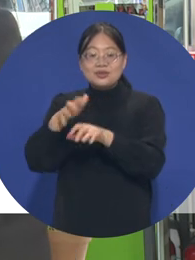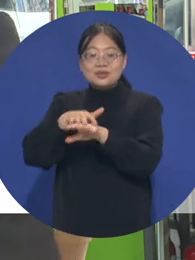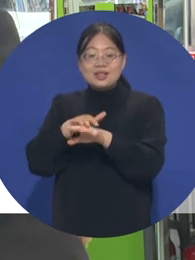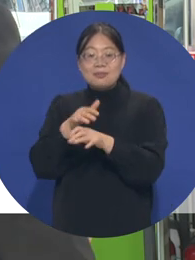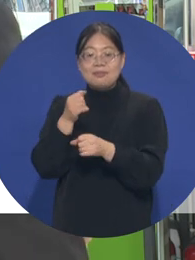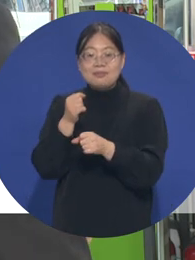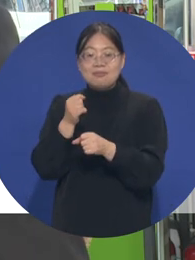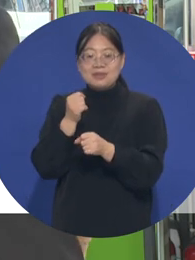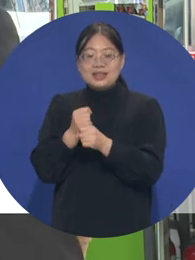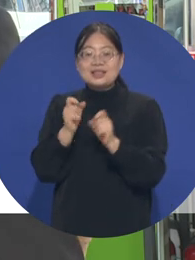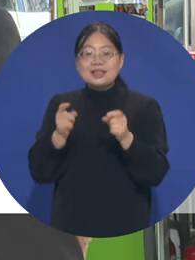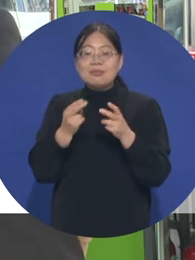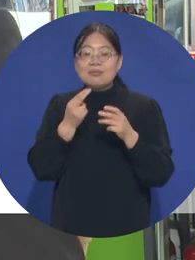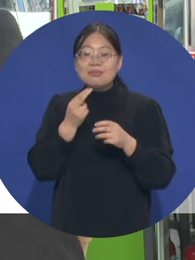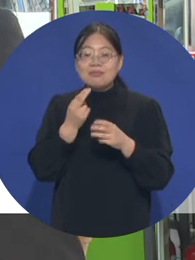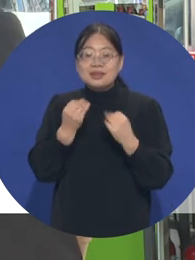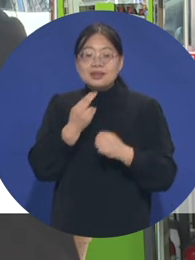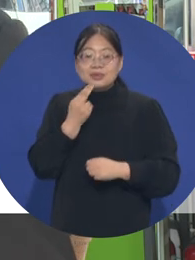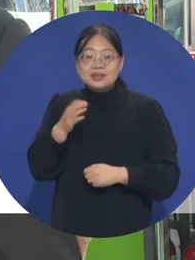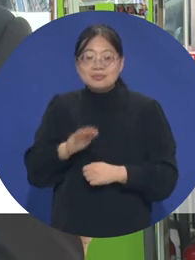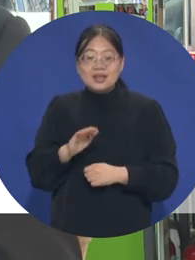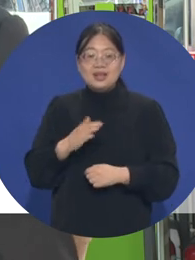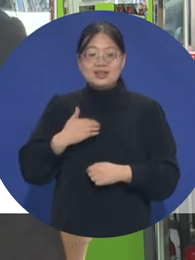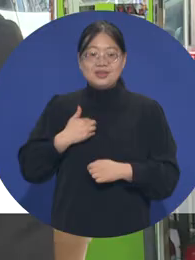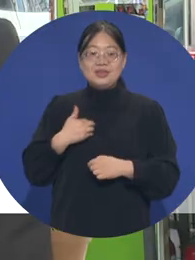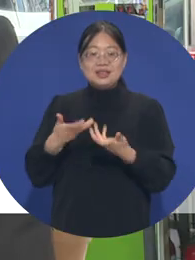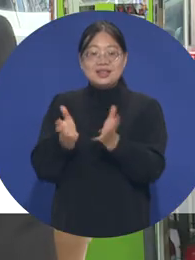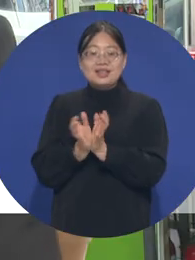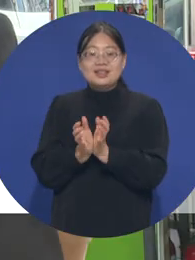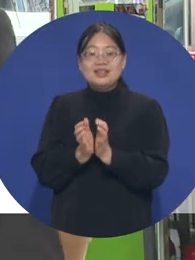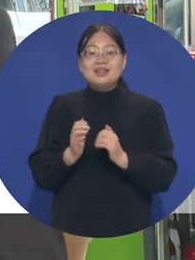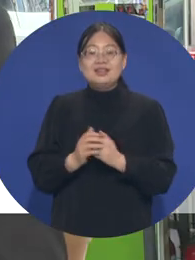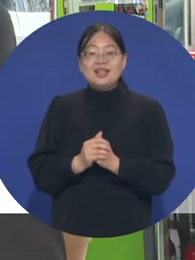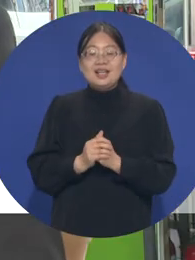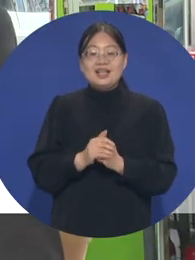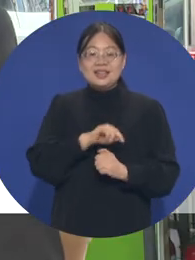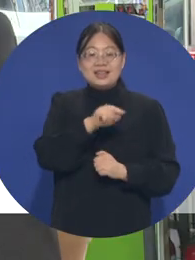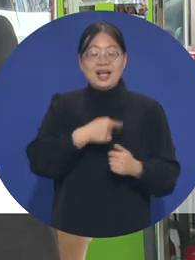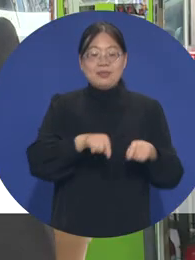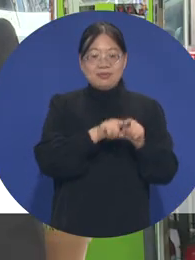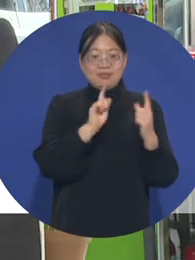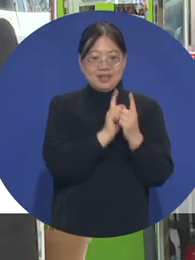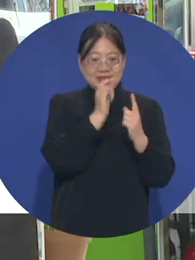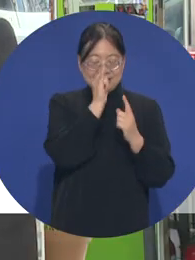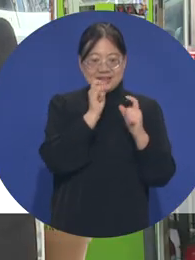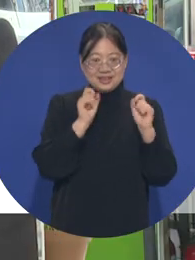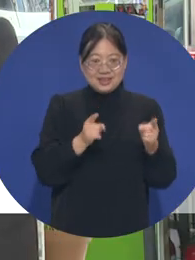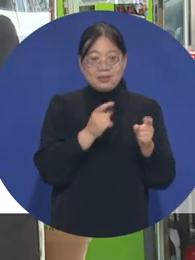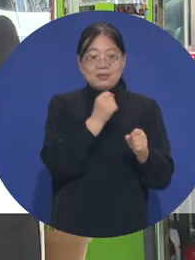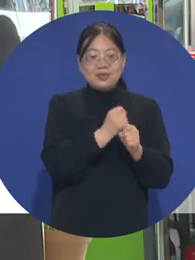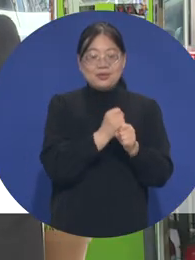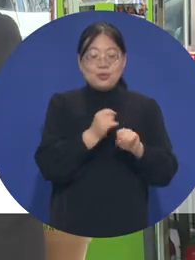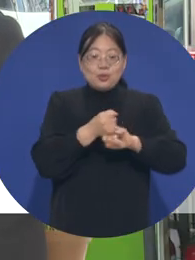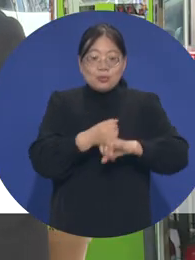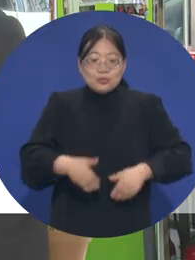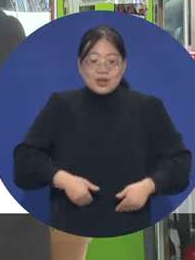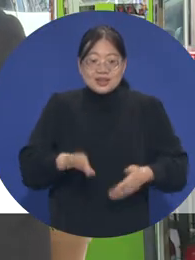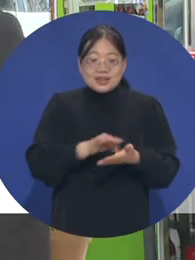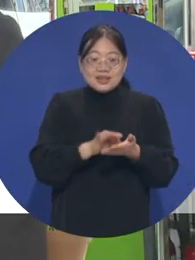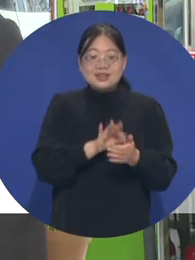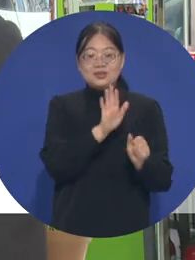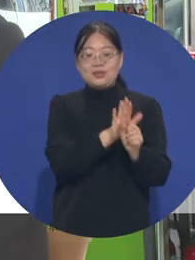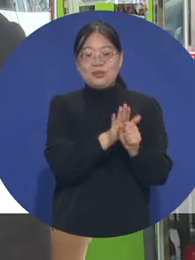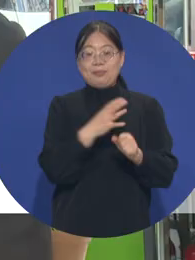많지가 않는데요. 저희 경기도 사회적경제원에서는 이들이 함께 만날 수 있는 자리를 만들고 그리고 꼭 필요한 예산은 저희가